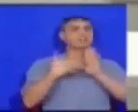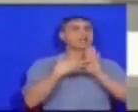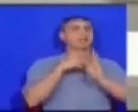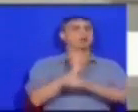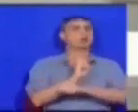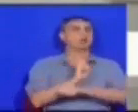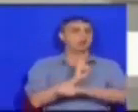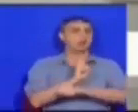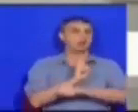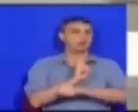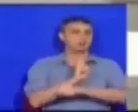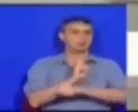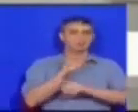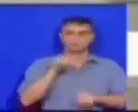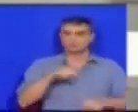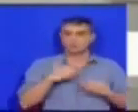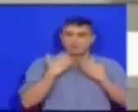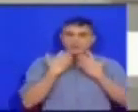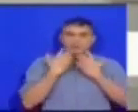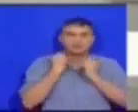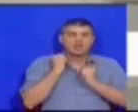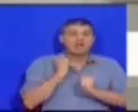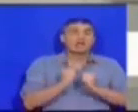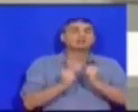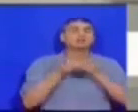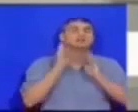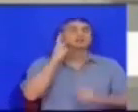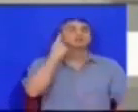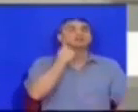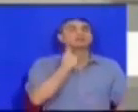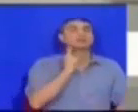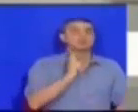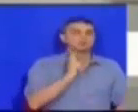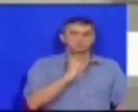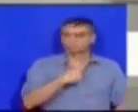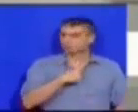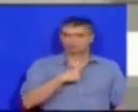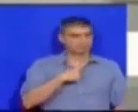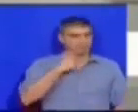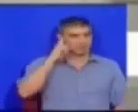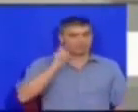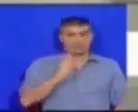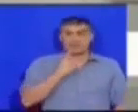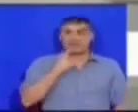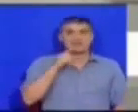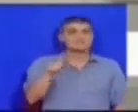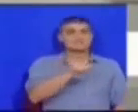הונאה, יש כאן פרשה קשה מאוד של שחיתות, שאני לא יודע